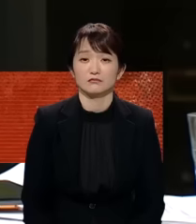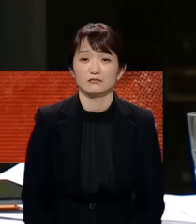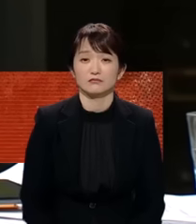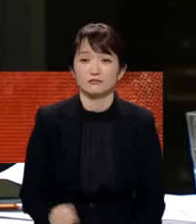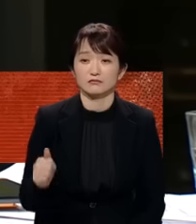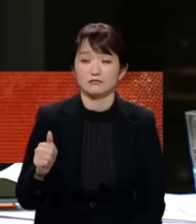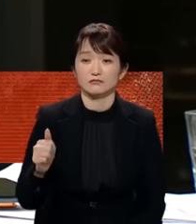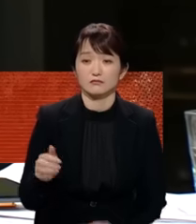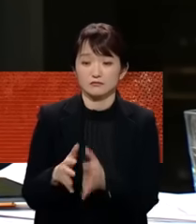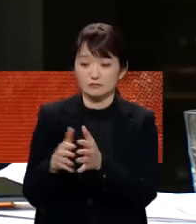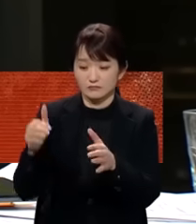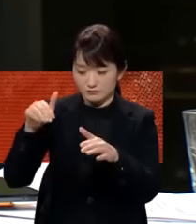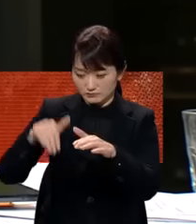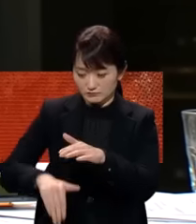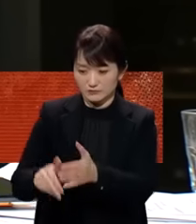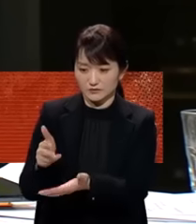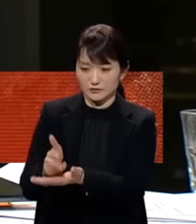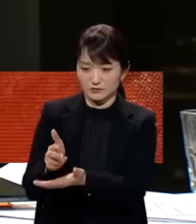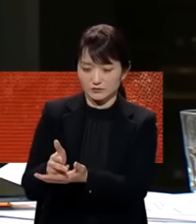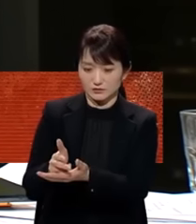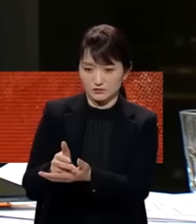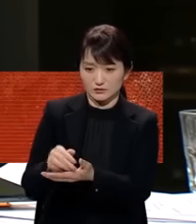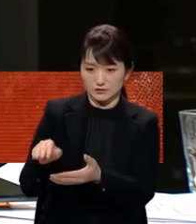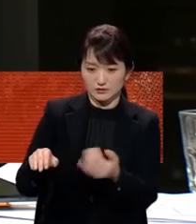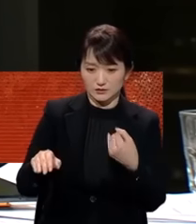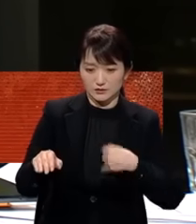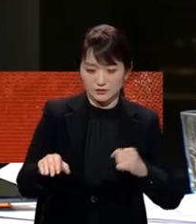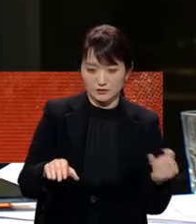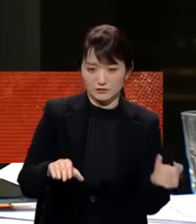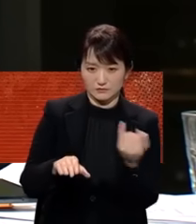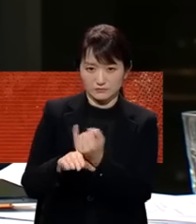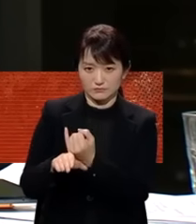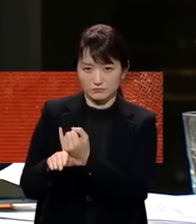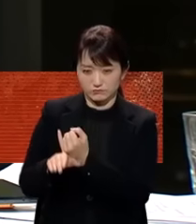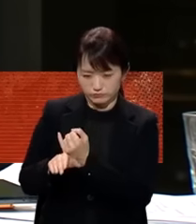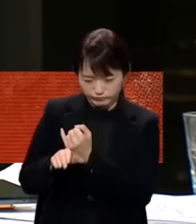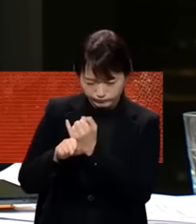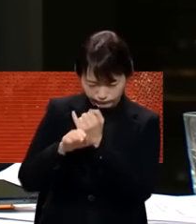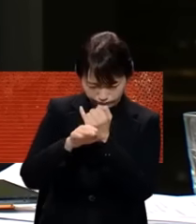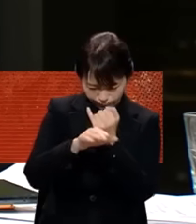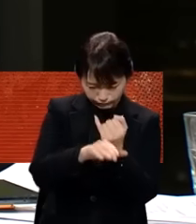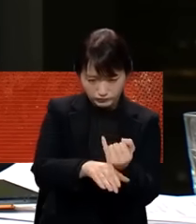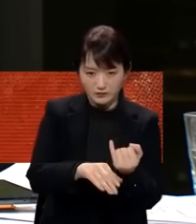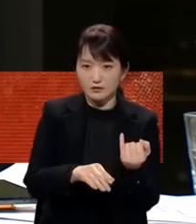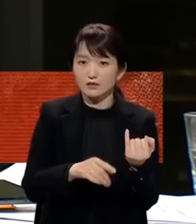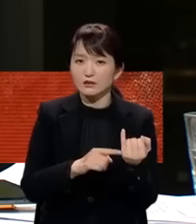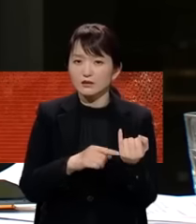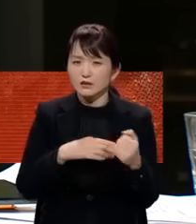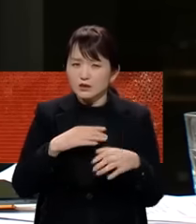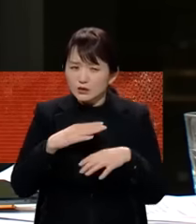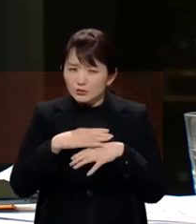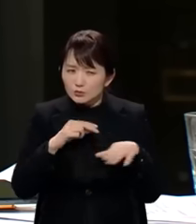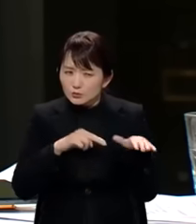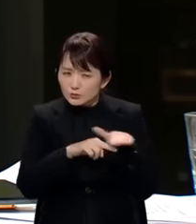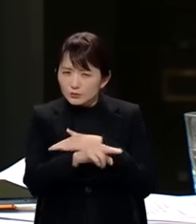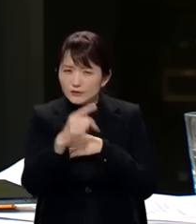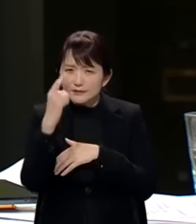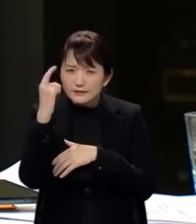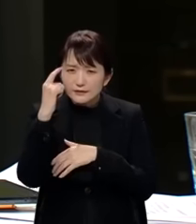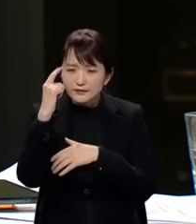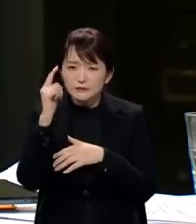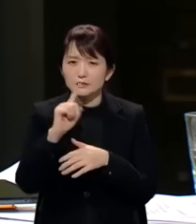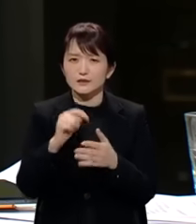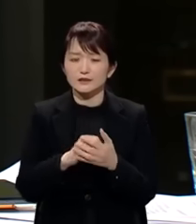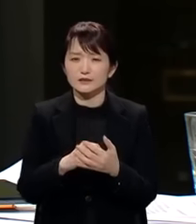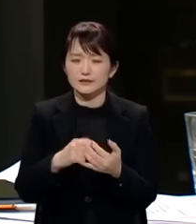남성은 아파트 지하 주차장에서 딸을 태우고 나서 외진 길로 향했다고 합니다 자 두려움을 느껴서 도망갈까이 다른 생각도 했지만